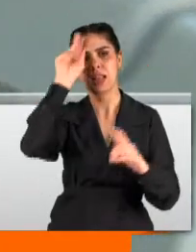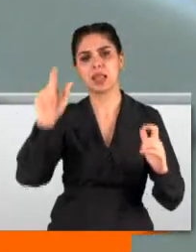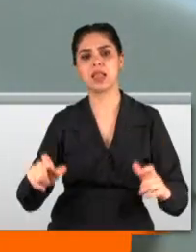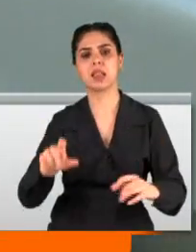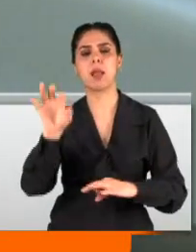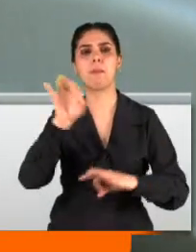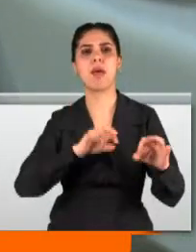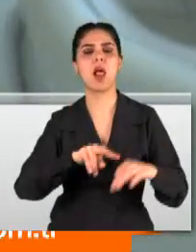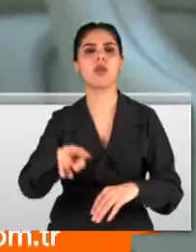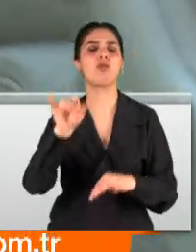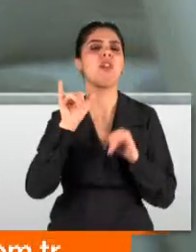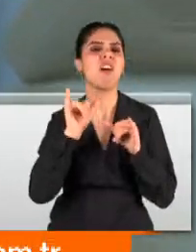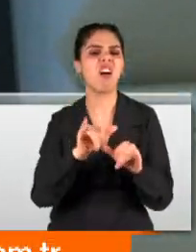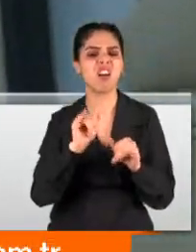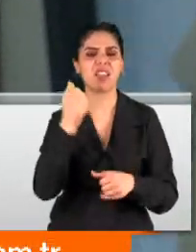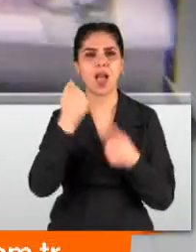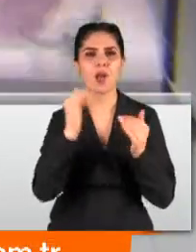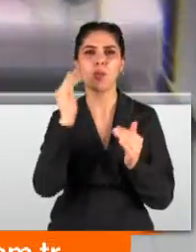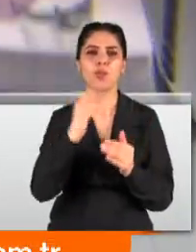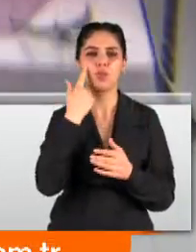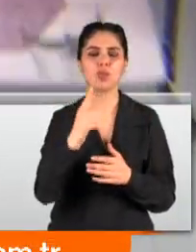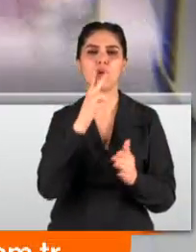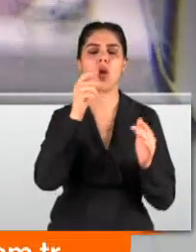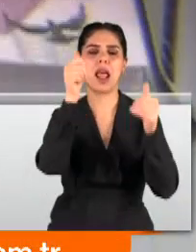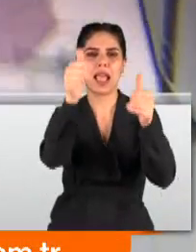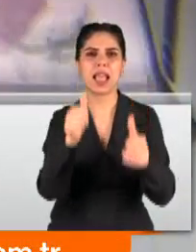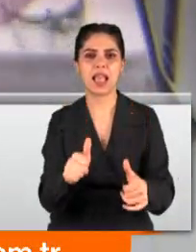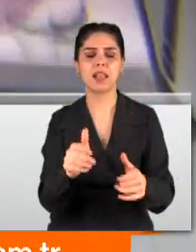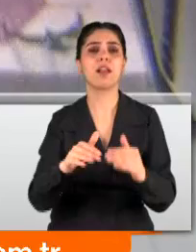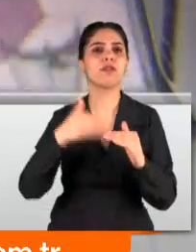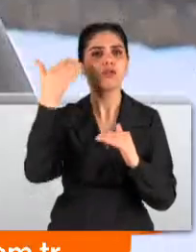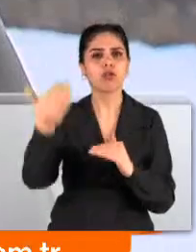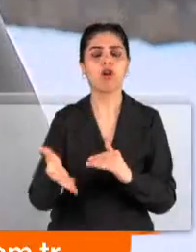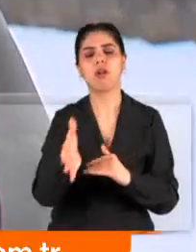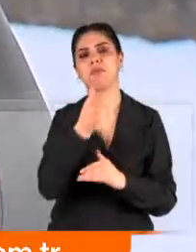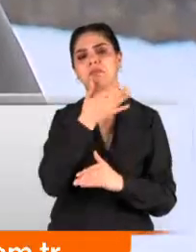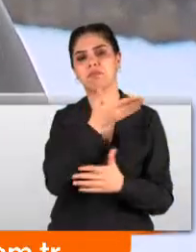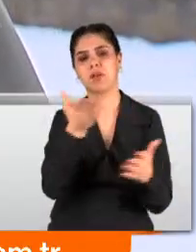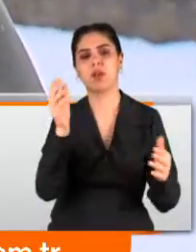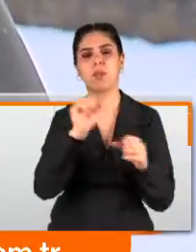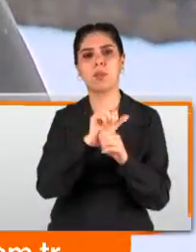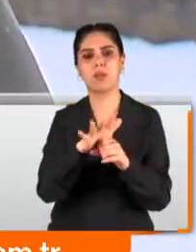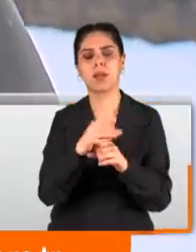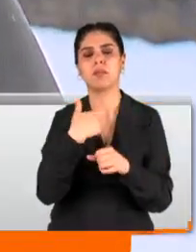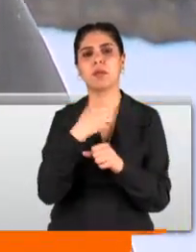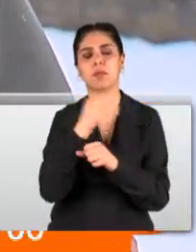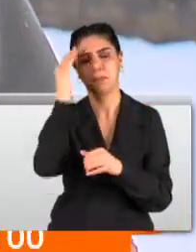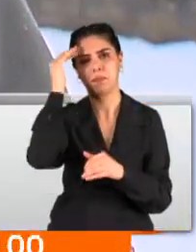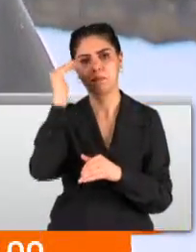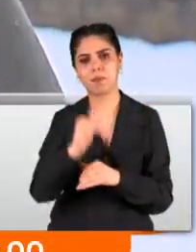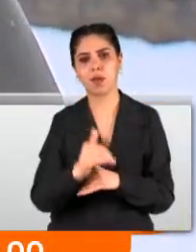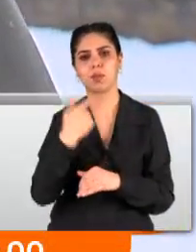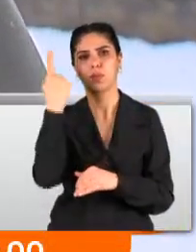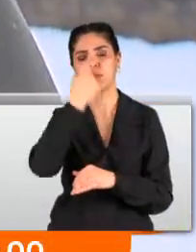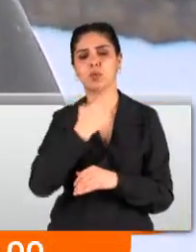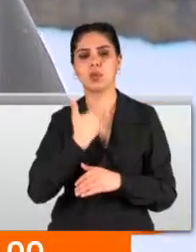Plan, yöntem aynı. Aracı uygun fiyatla ilana koydular. Sonrası malum. Pandemi dolanına battık. Bundan dolayı